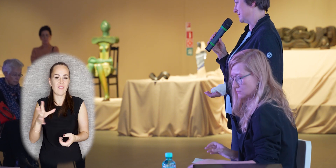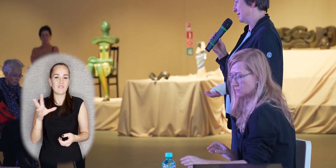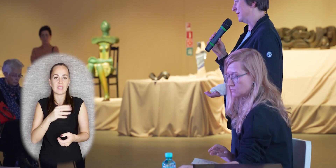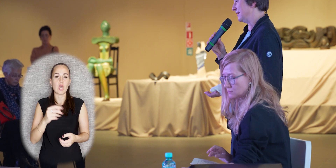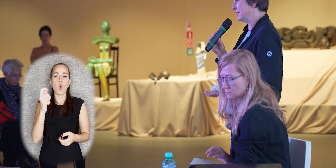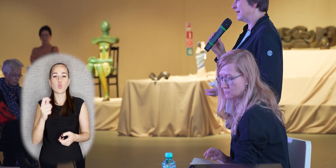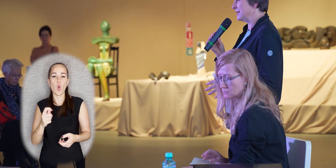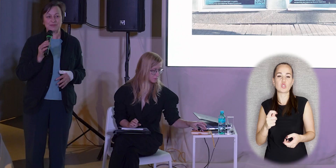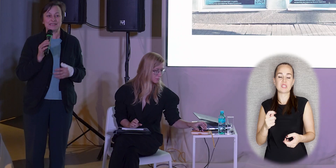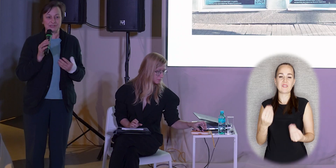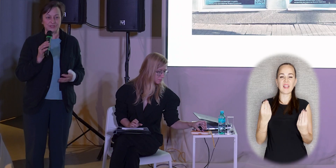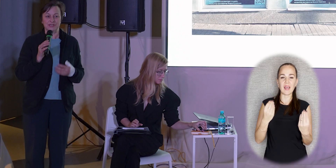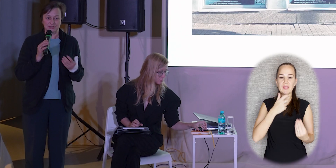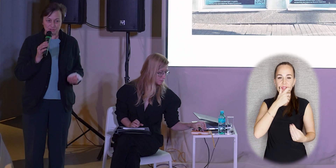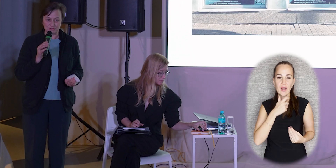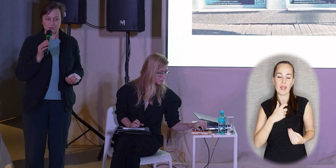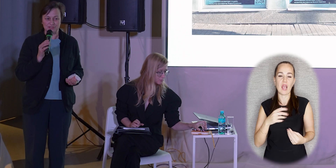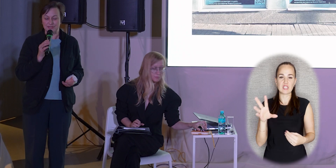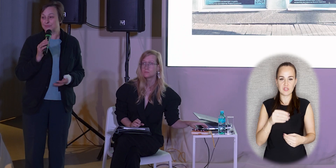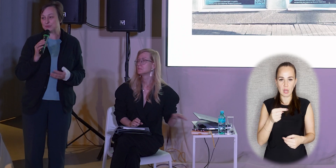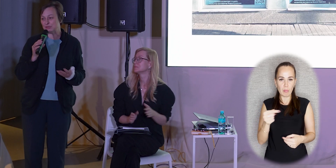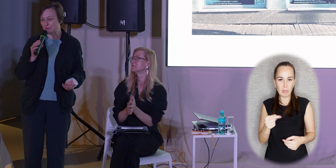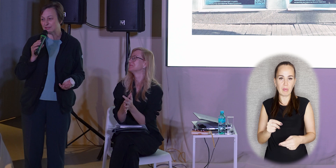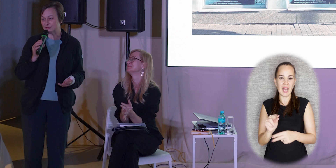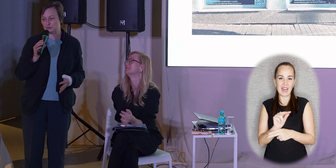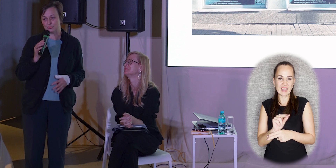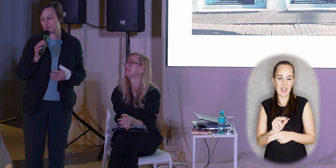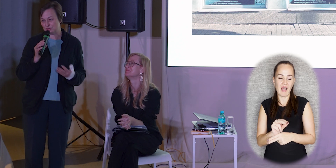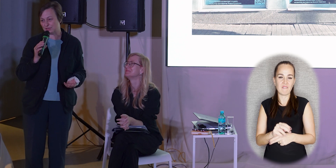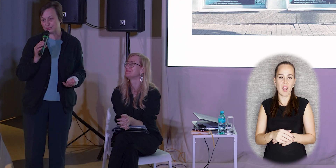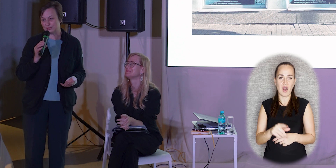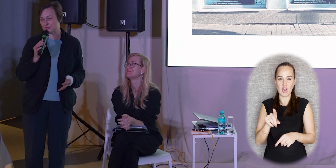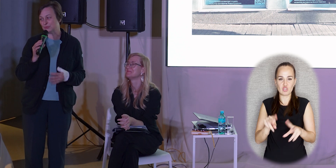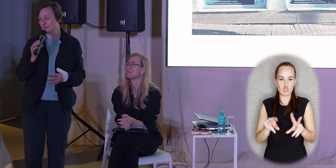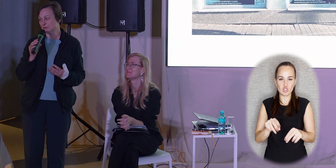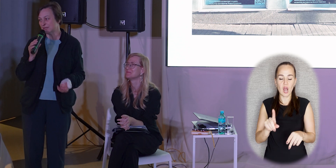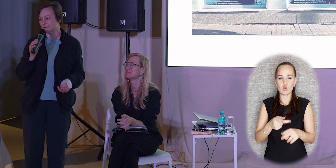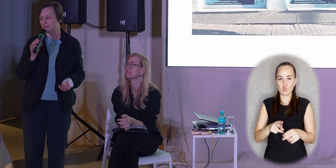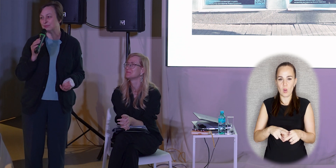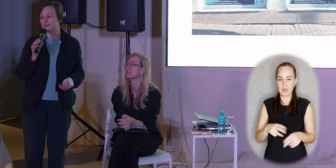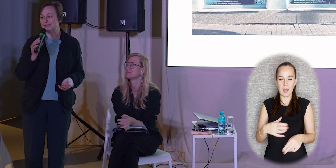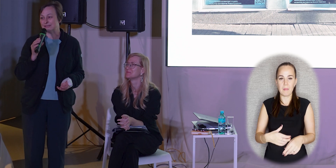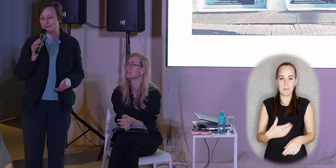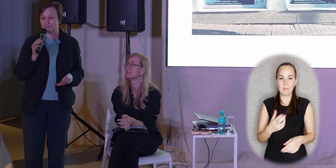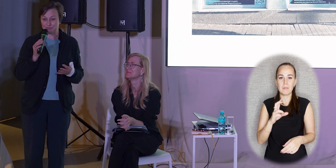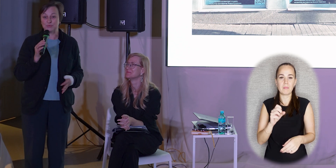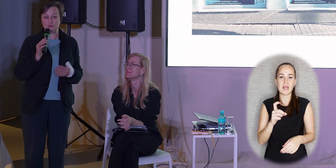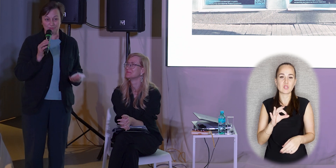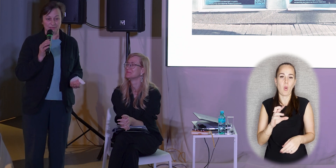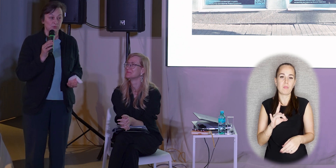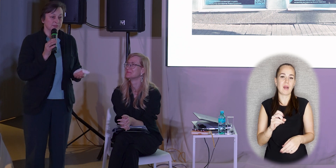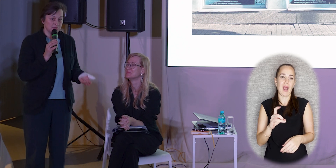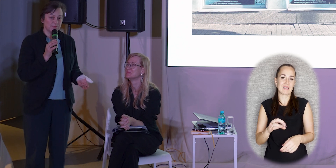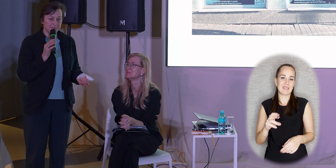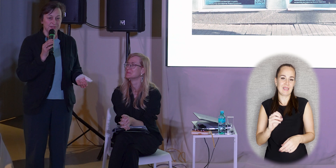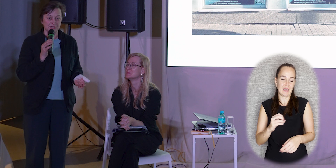интеллигенции. И они были излишне дидактичны с точки зрения того же Бенуа. То есть он просто считал, это абсолютное безобразие, которое должно быть